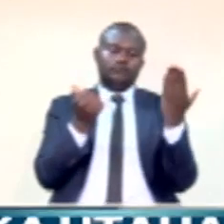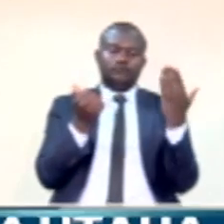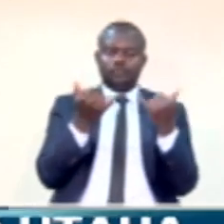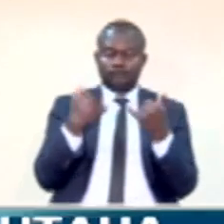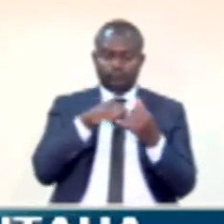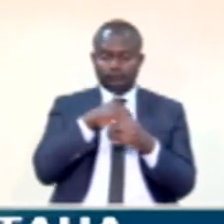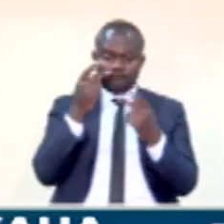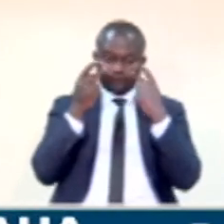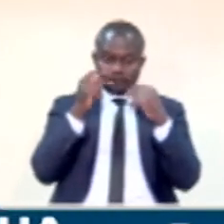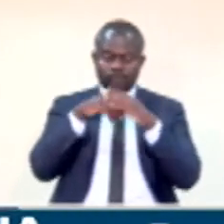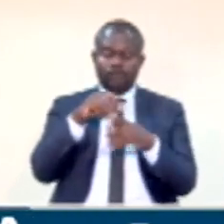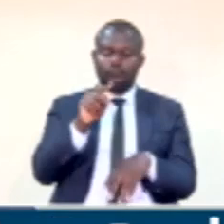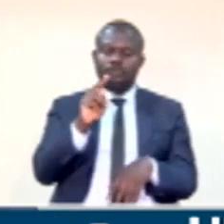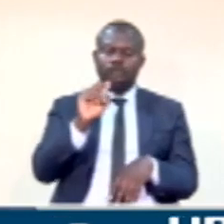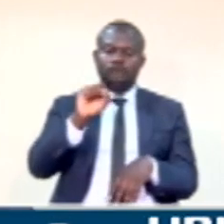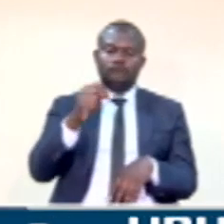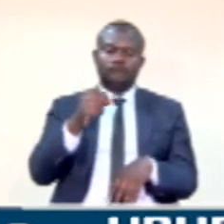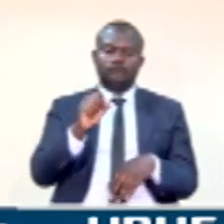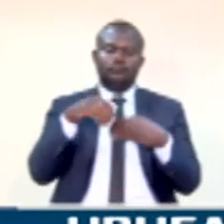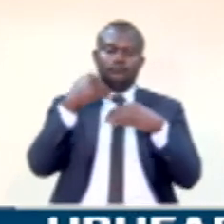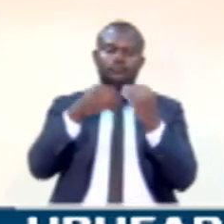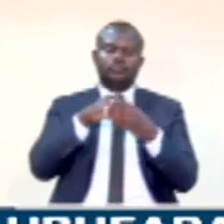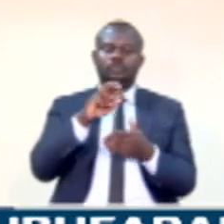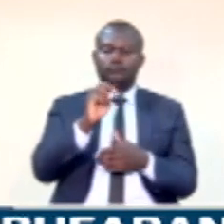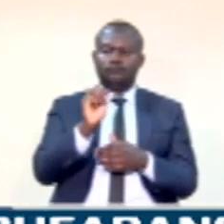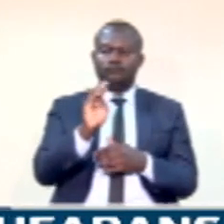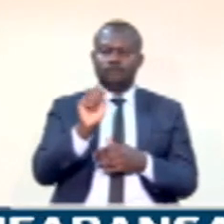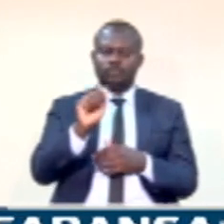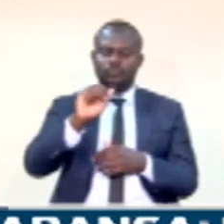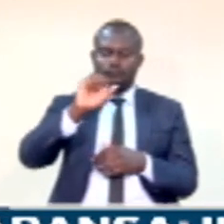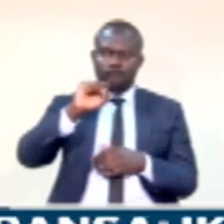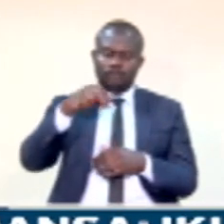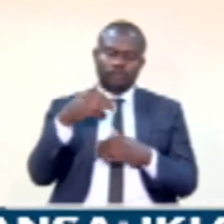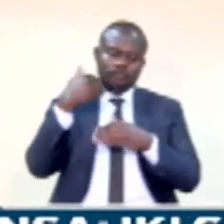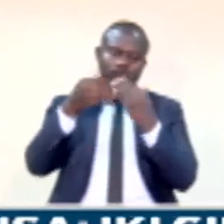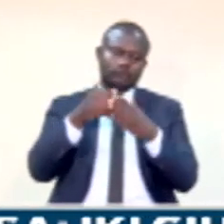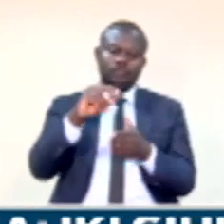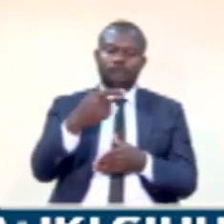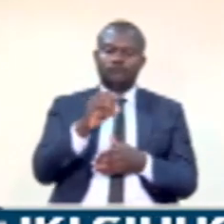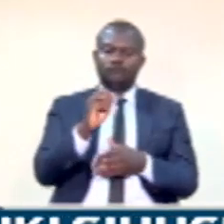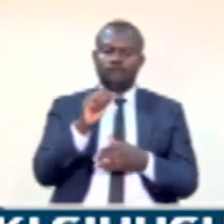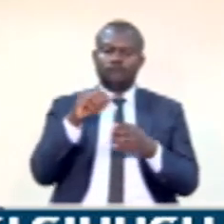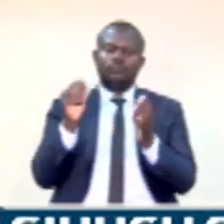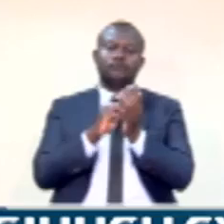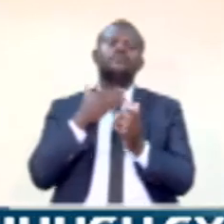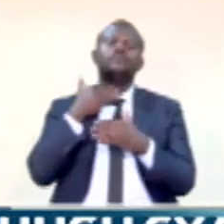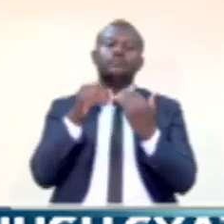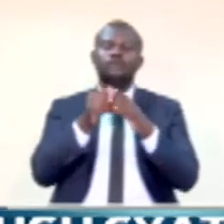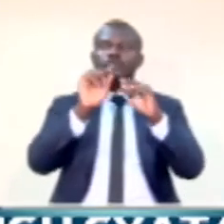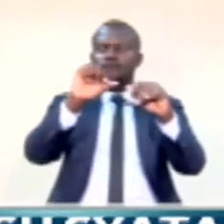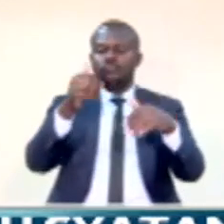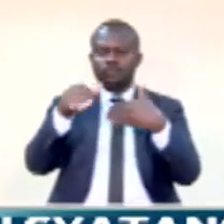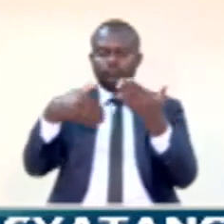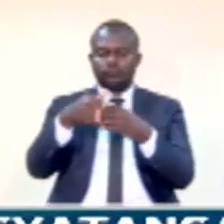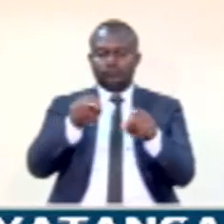ko twatangiye tujya Kinshasa, nyuma tukajya Rubumbashi, tukajyana Goma, tukaba twifuza no kujyana mu bindi bice nka